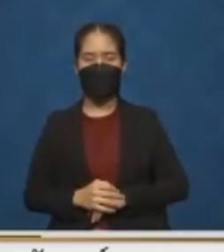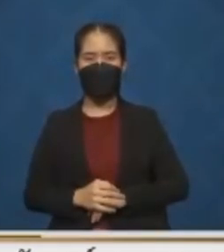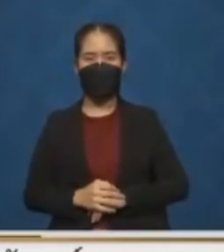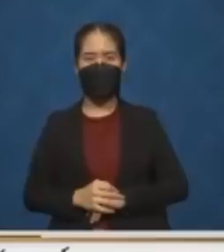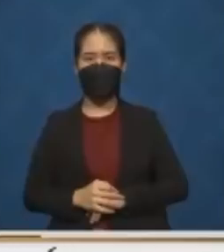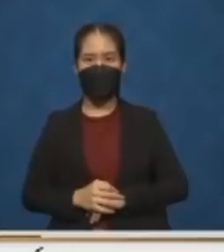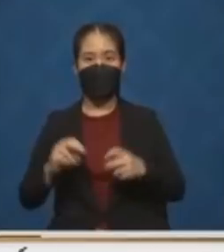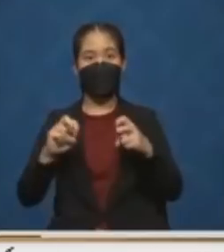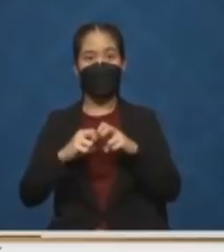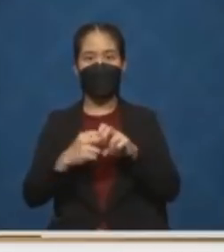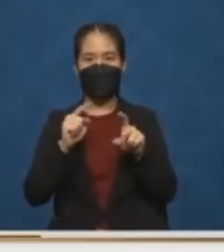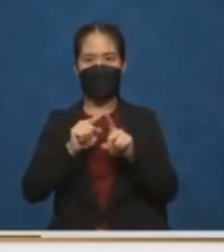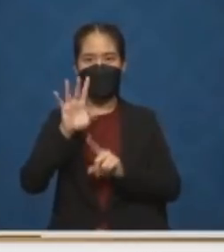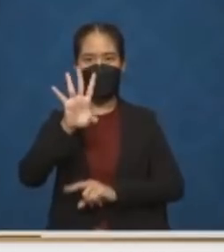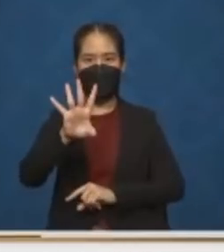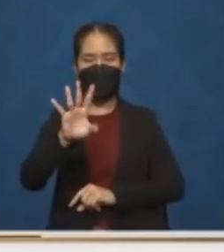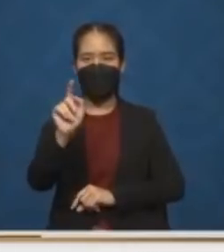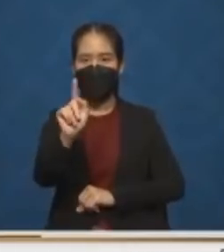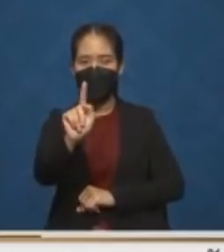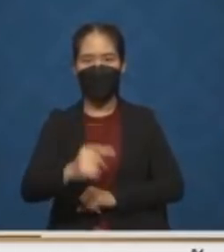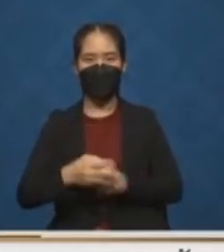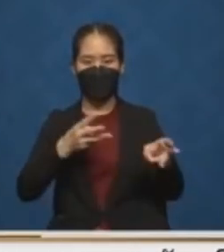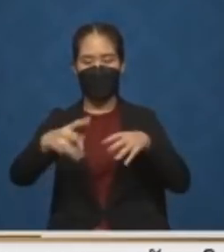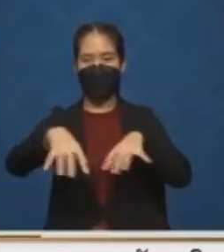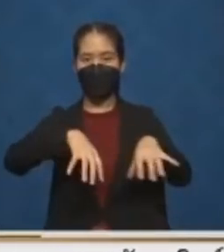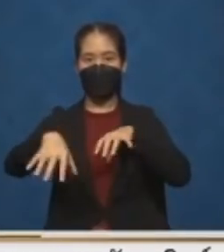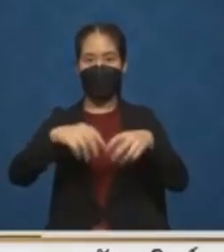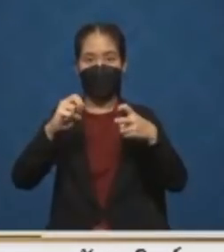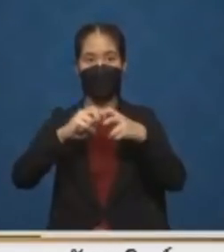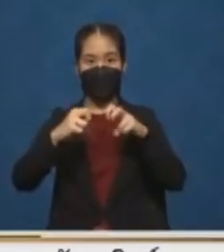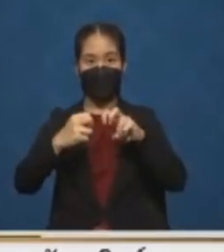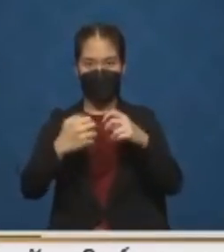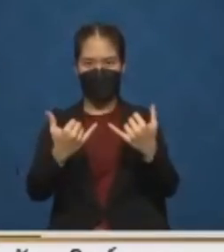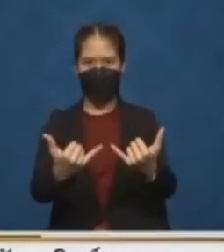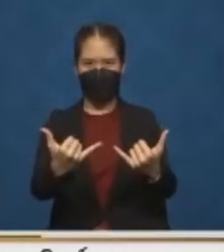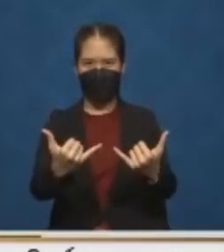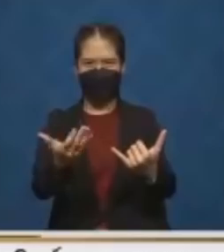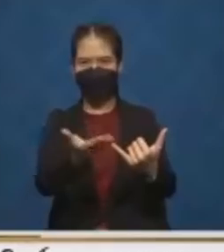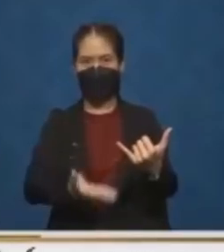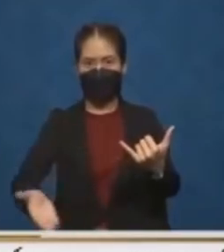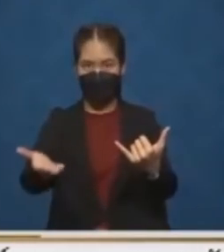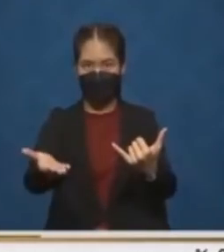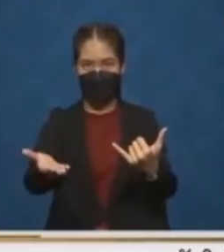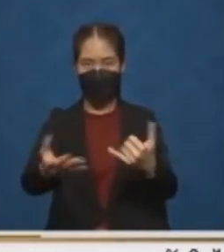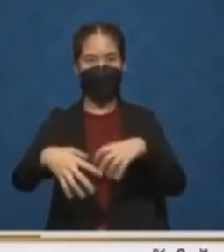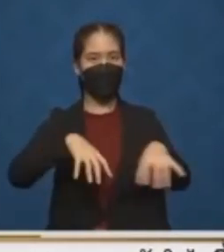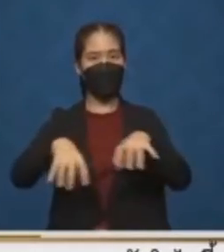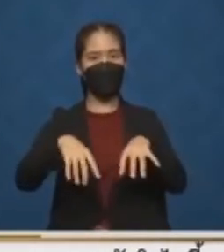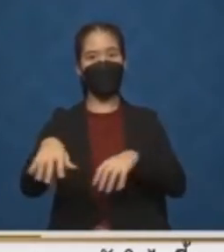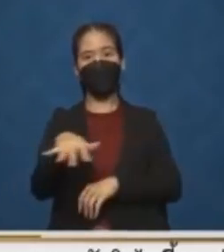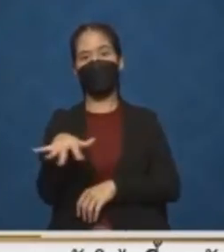ลมเหลวขอที่ 4การบริหารงานในสถานการณวิศิิจท่านบริหารเหมืสถานการณปกติ